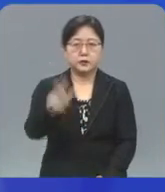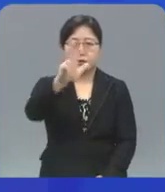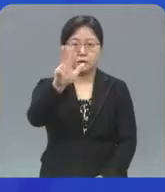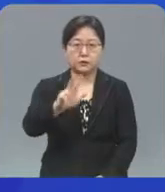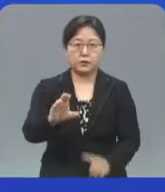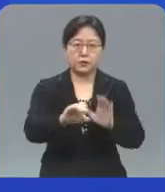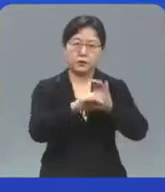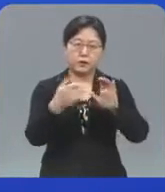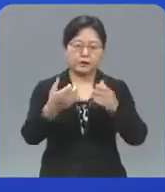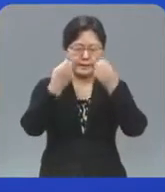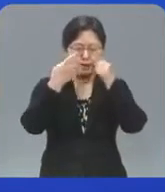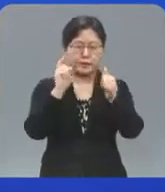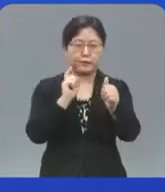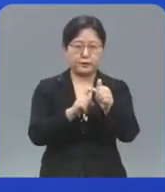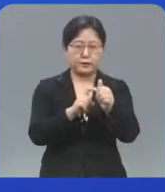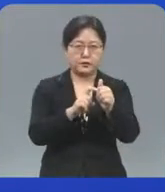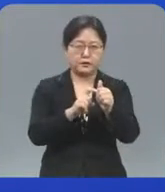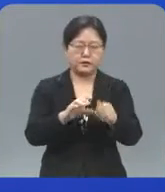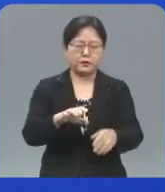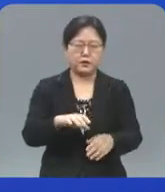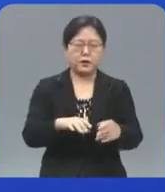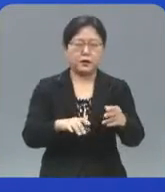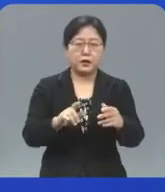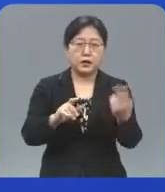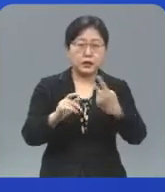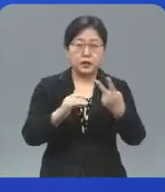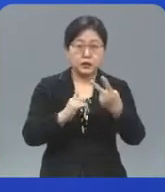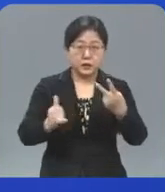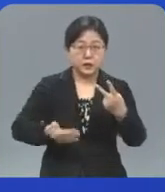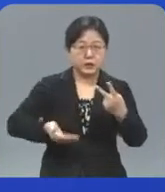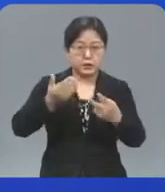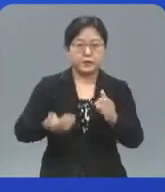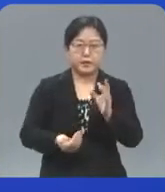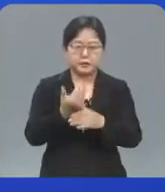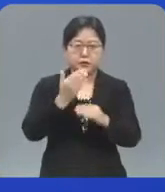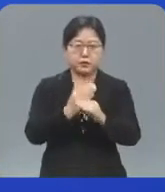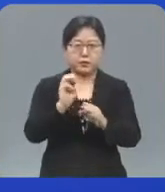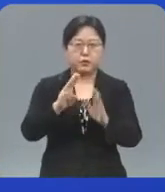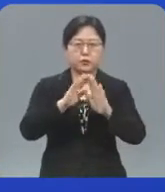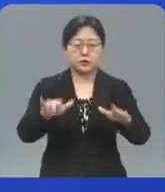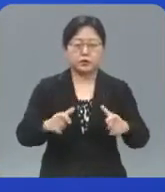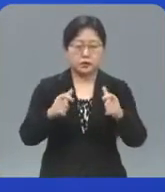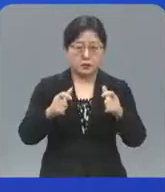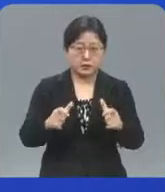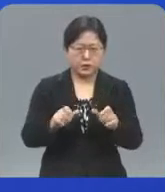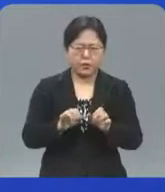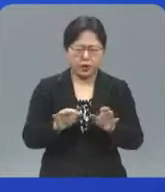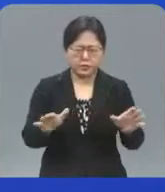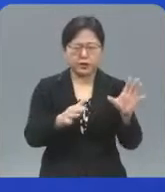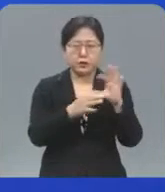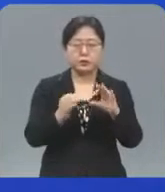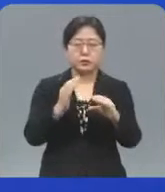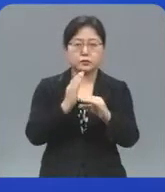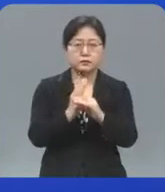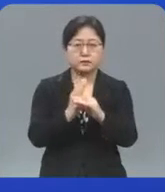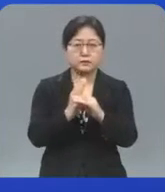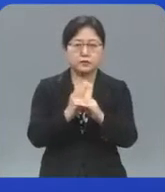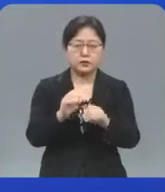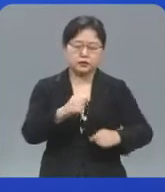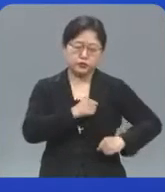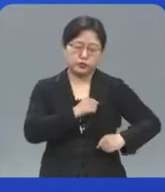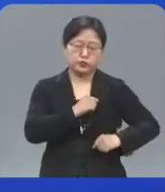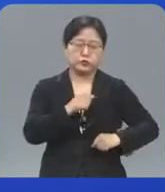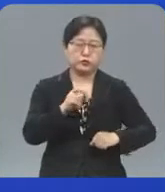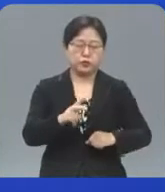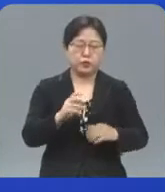전국의 코로나19 신규 확진자가 처음으로 2,000명을 넘어선 가운데 광주와 전남 지역의 확산세도 꺾이지 않고 있습니다. 군 부대는